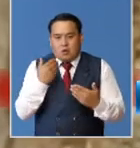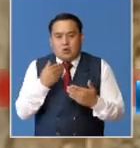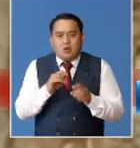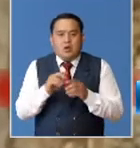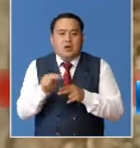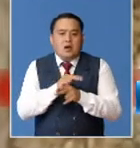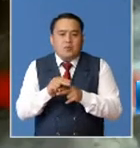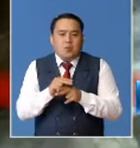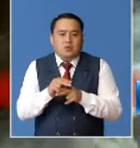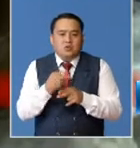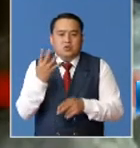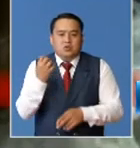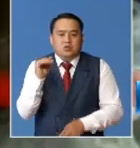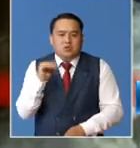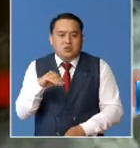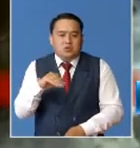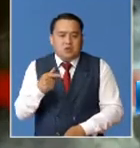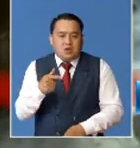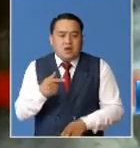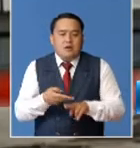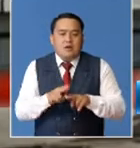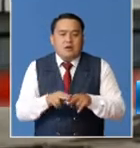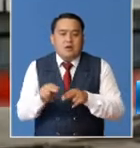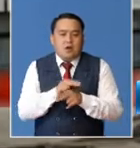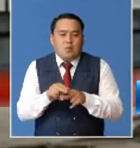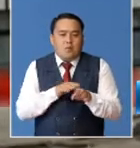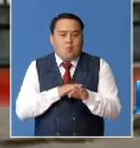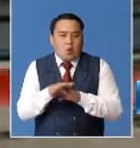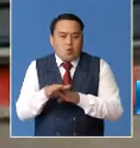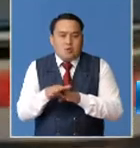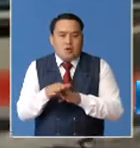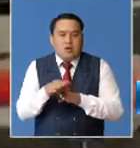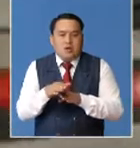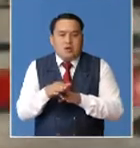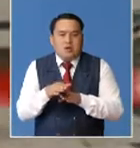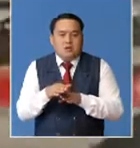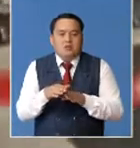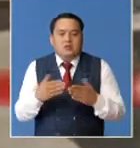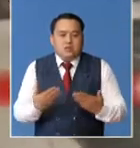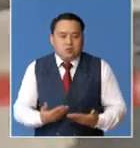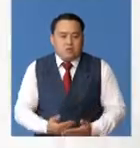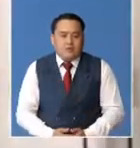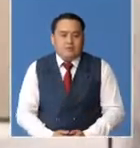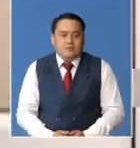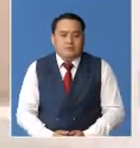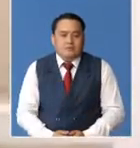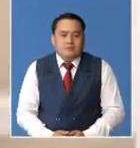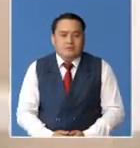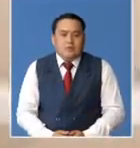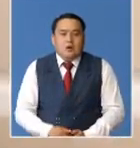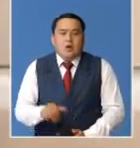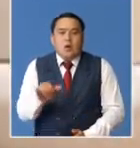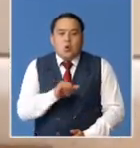ведь на ремонт надо 400 тысяч. Ремонт в квартирах, видимо, полностью ляжет на плечи жильцов. В